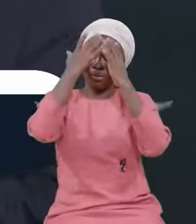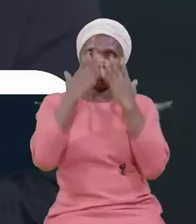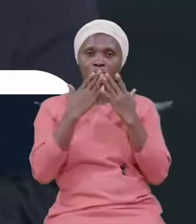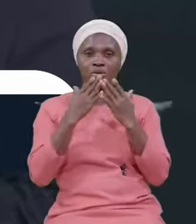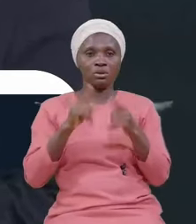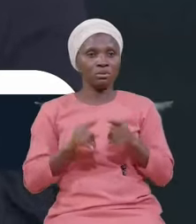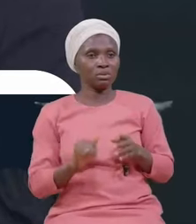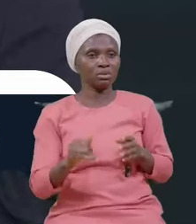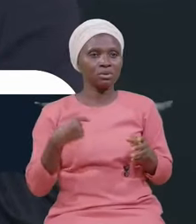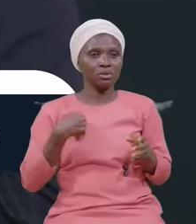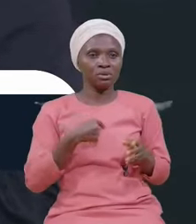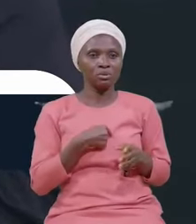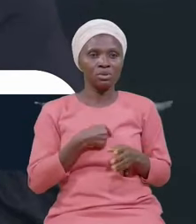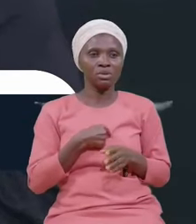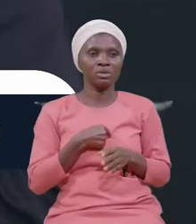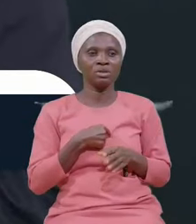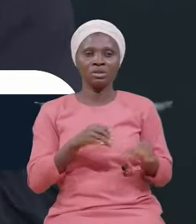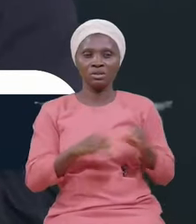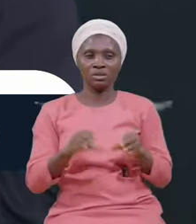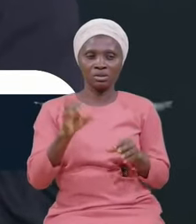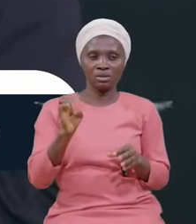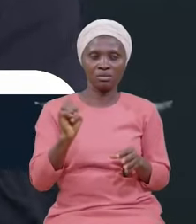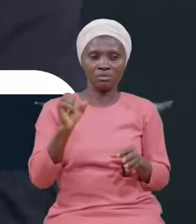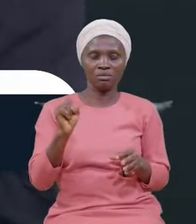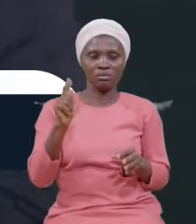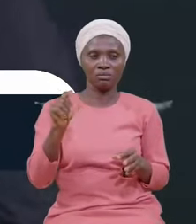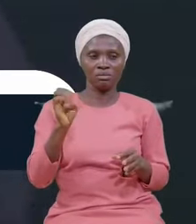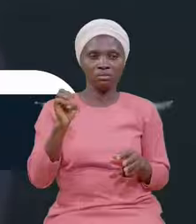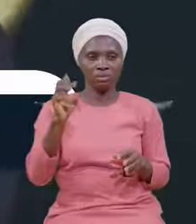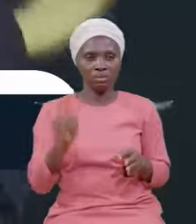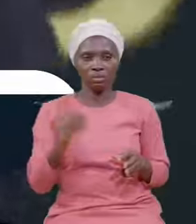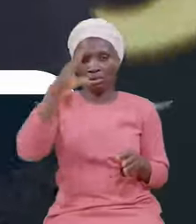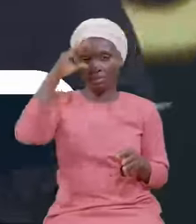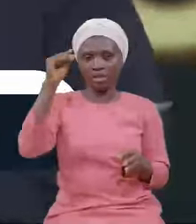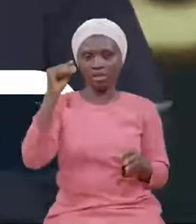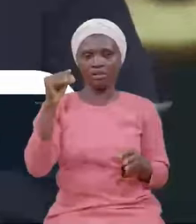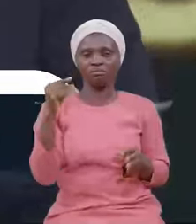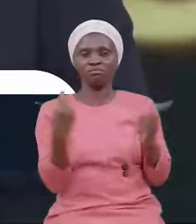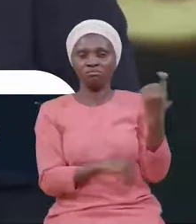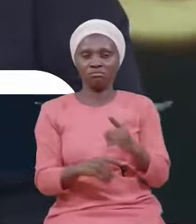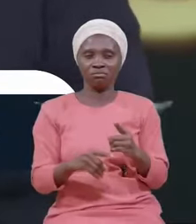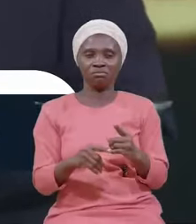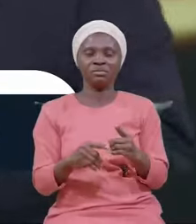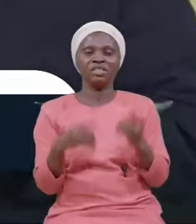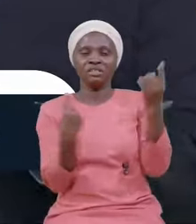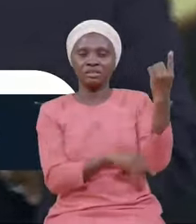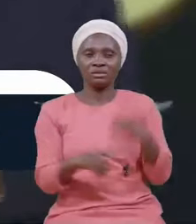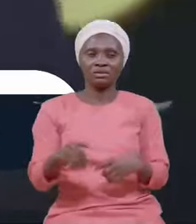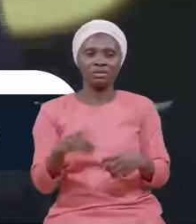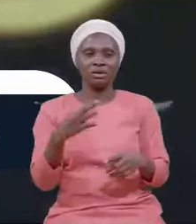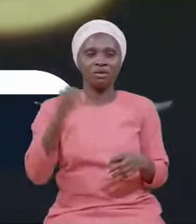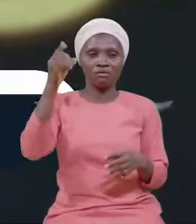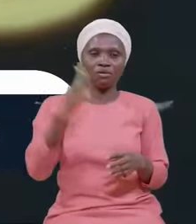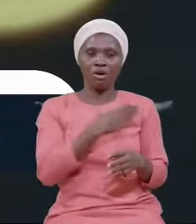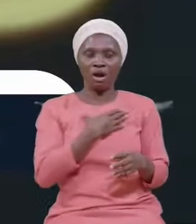Cependant, ce sont nos souffrances qu'il a portées, c'est de nos douleurs qu'il s'est chargé, et nous l'avons considéré comme puni, frappé de Dieu